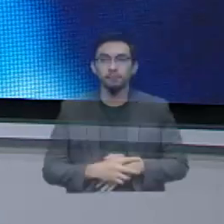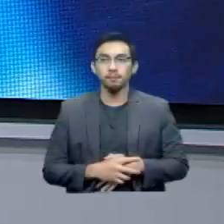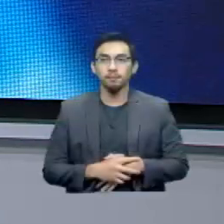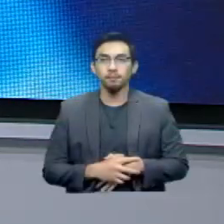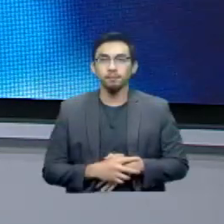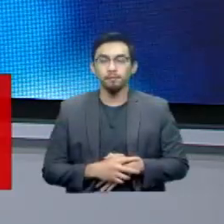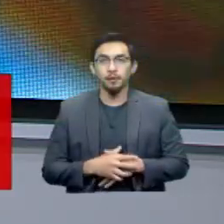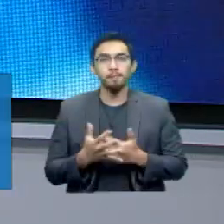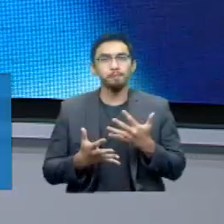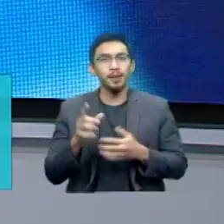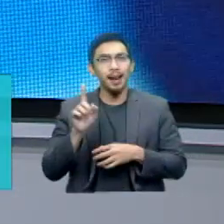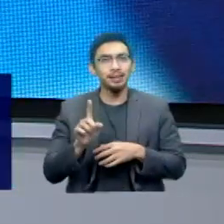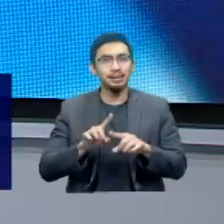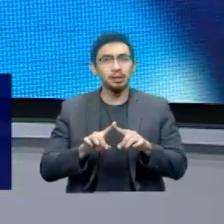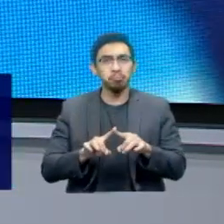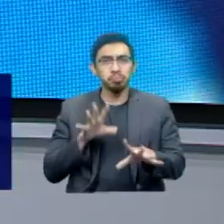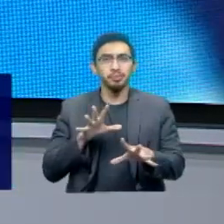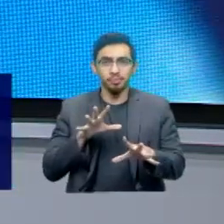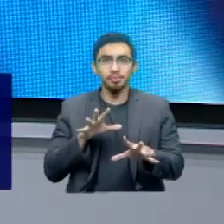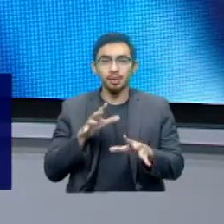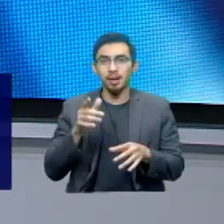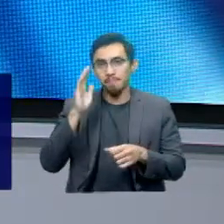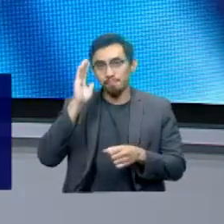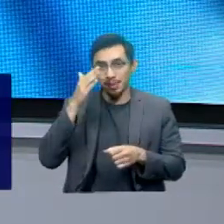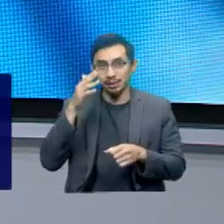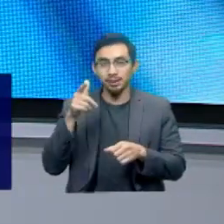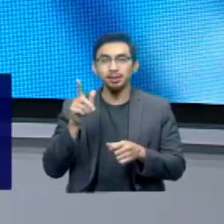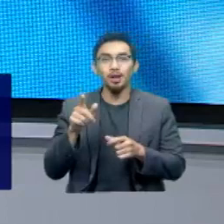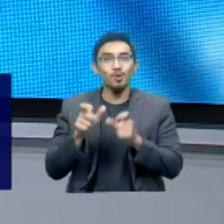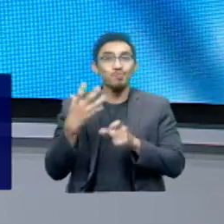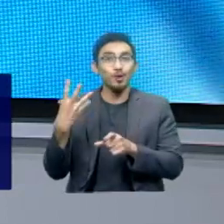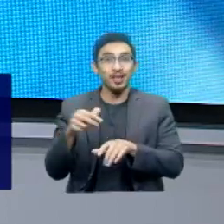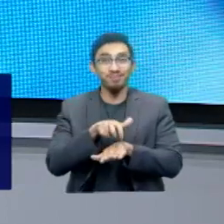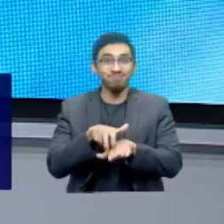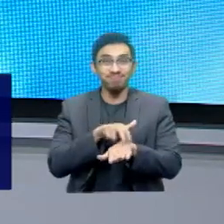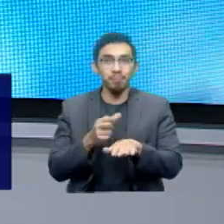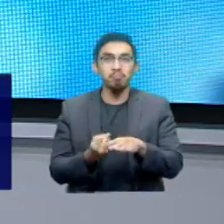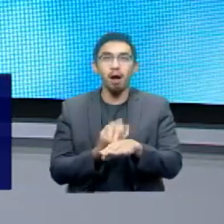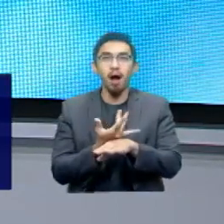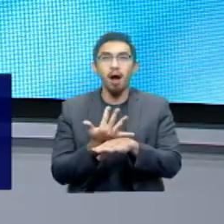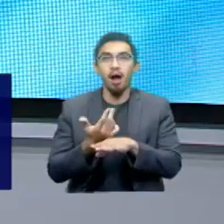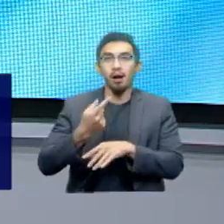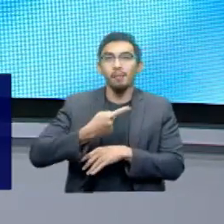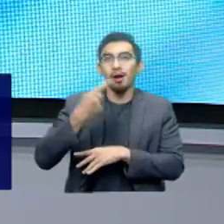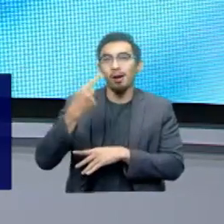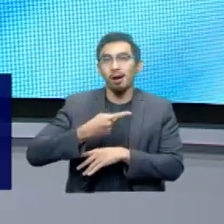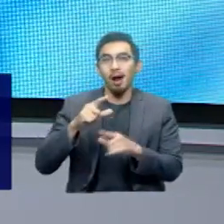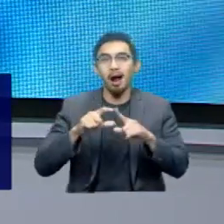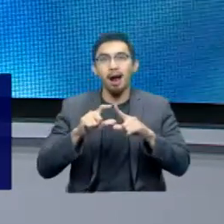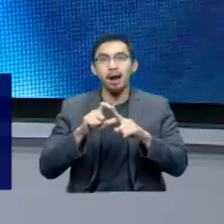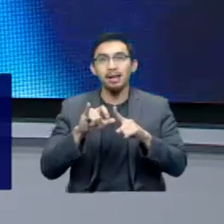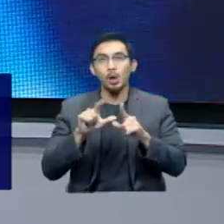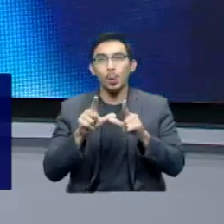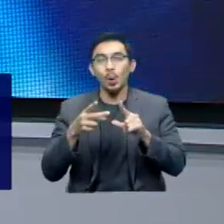Pemirsa, diduga akibat korsleting listrik, sebuah bus yang mengangkut rombongan pemudik terbakar di gerbang keluar tol Adiwerna, Kabupaten